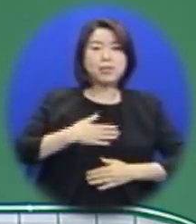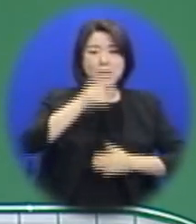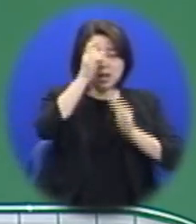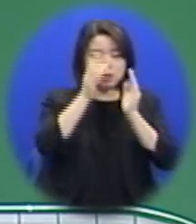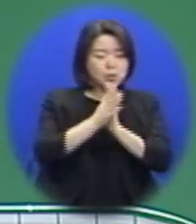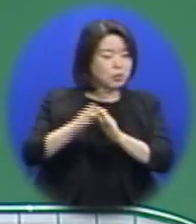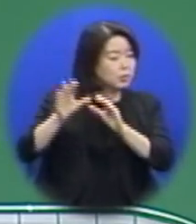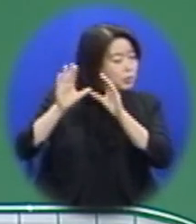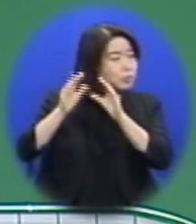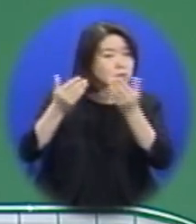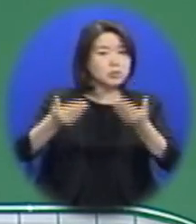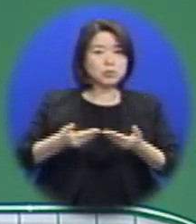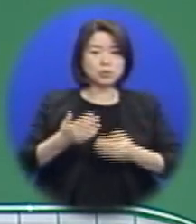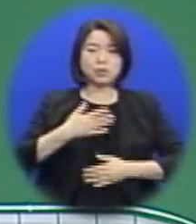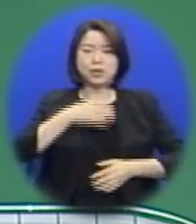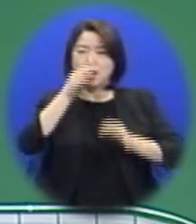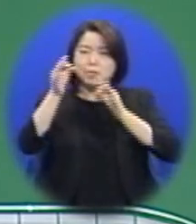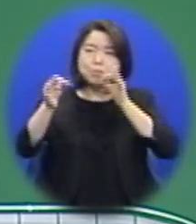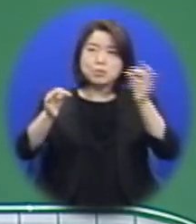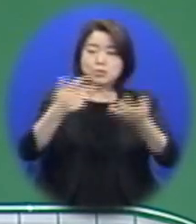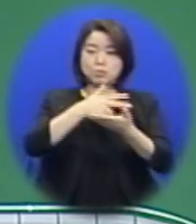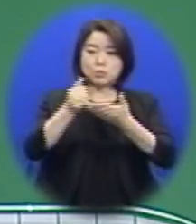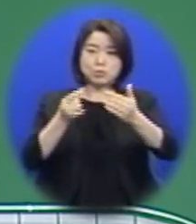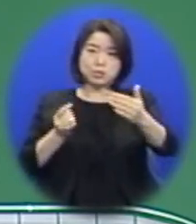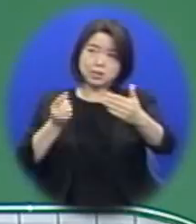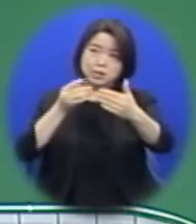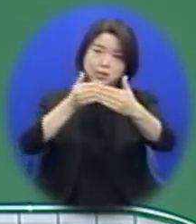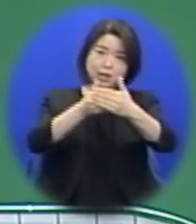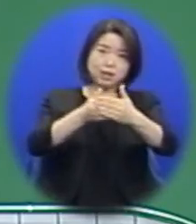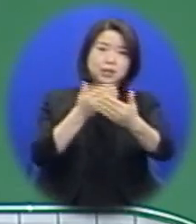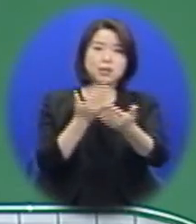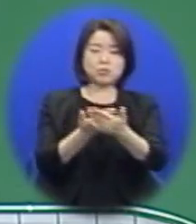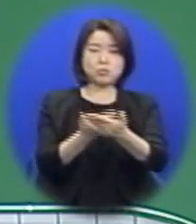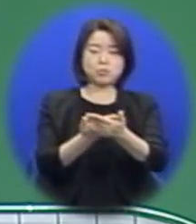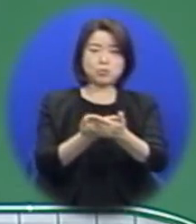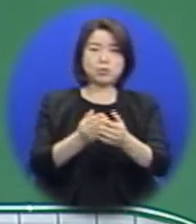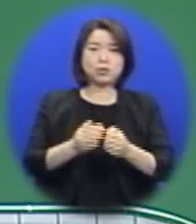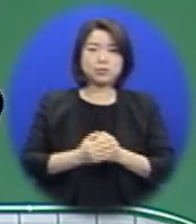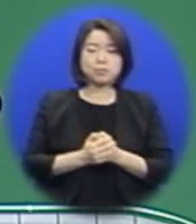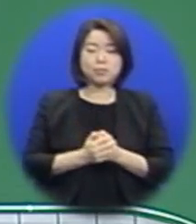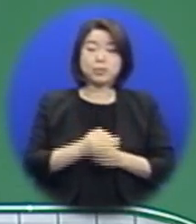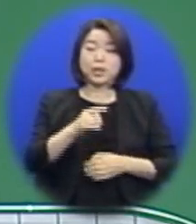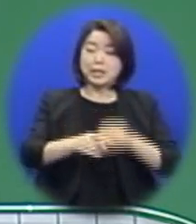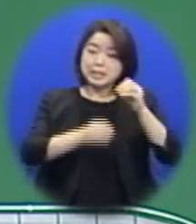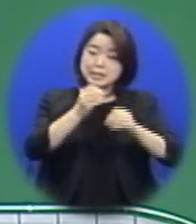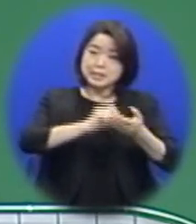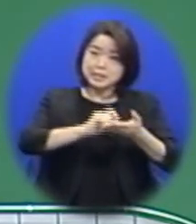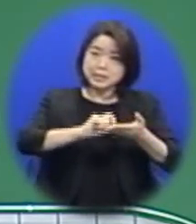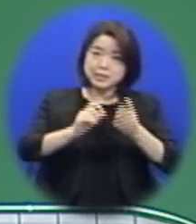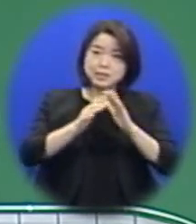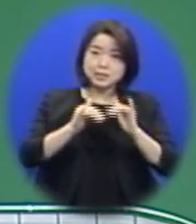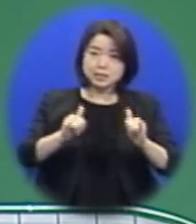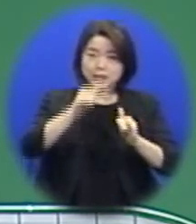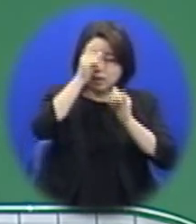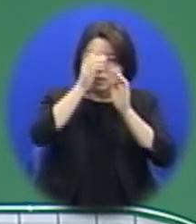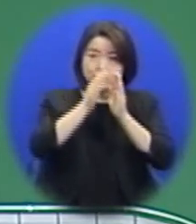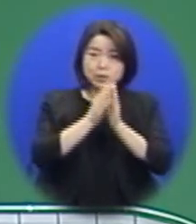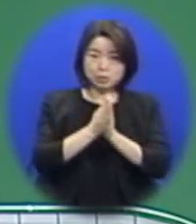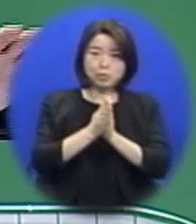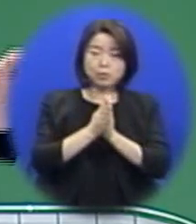내 부르짖음이 주님께 이르게 해주십시오. 그런데 이 시편 기자의 이